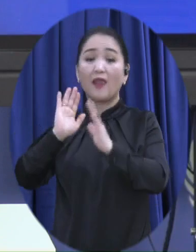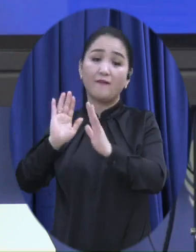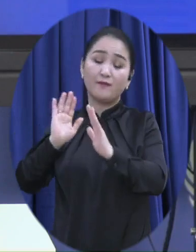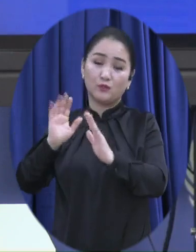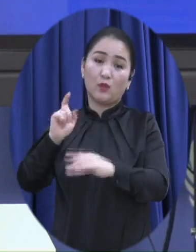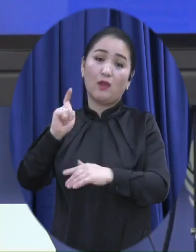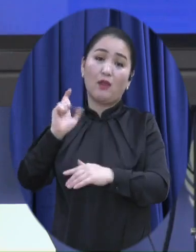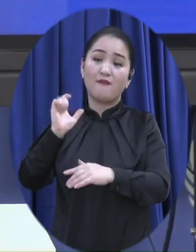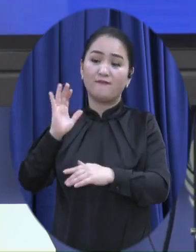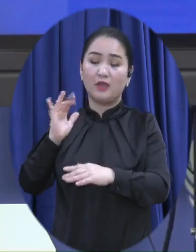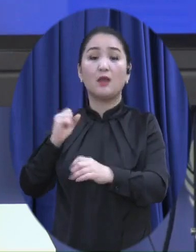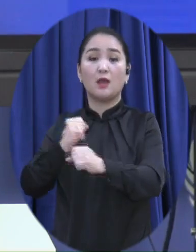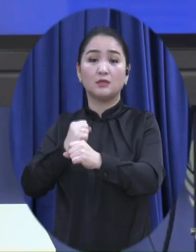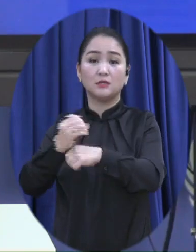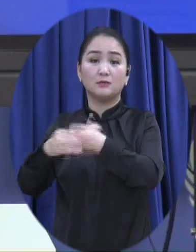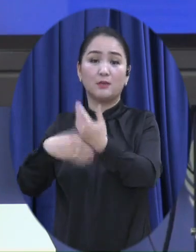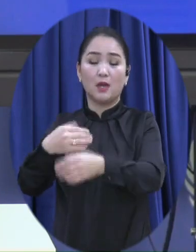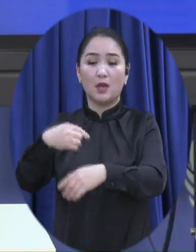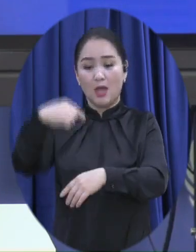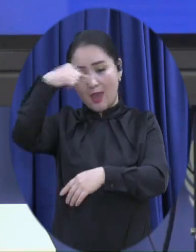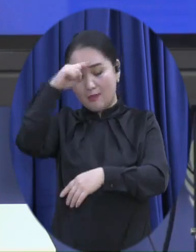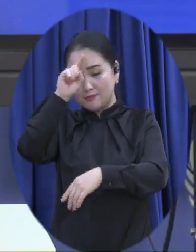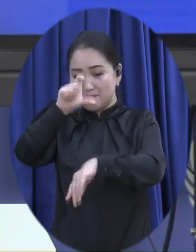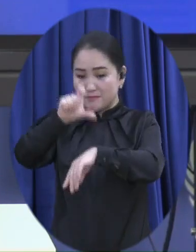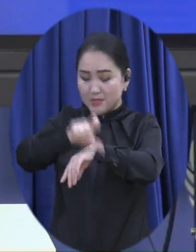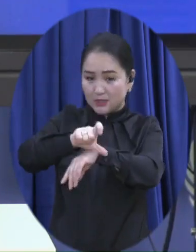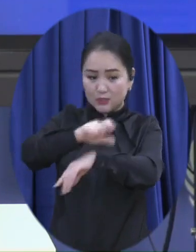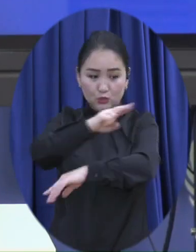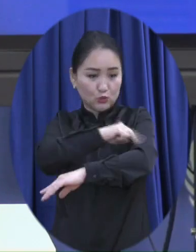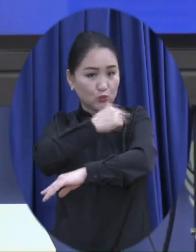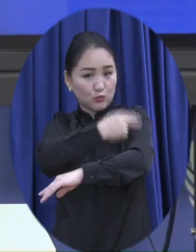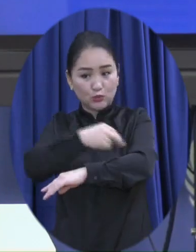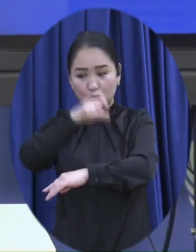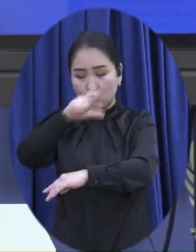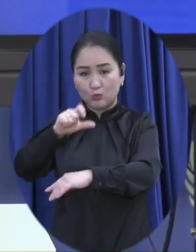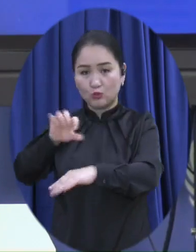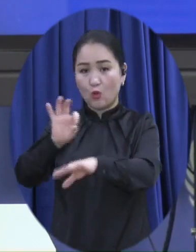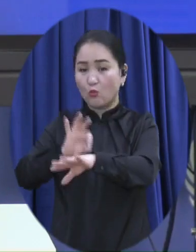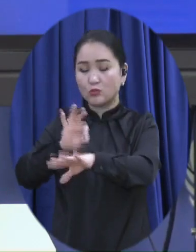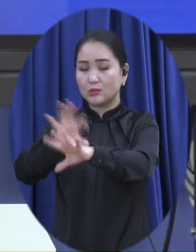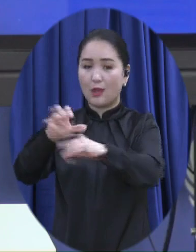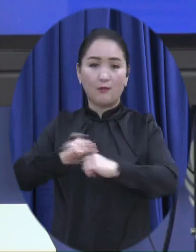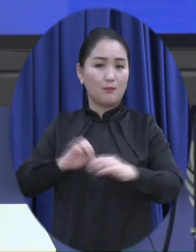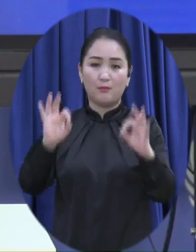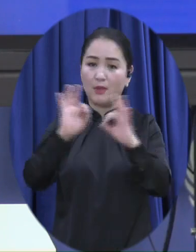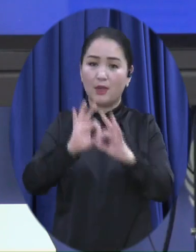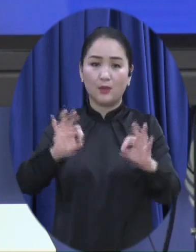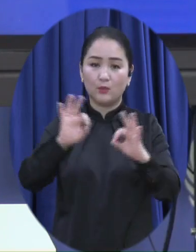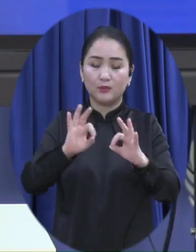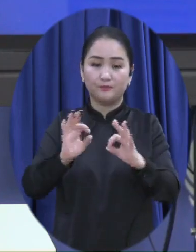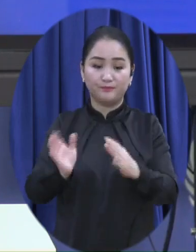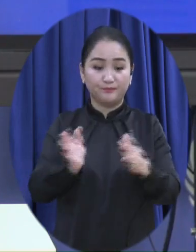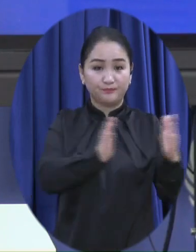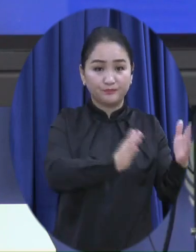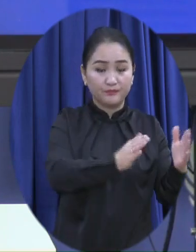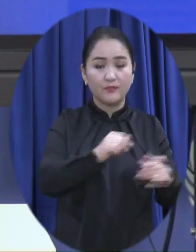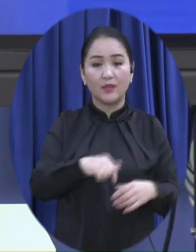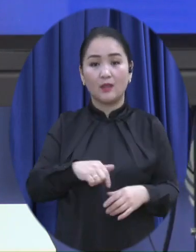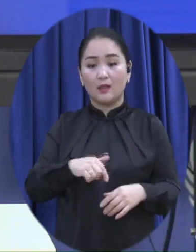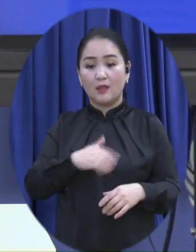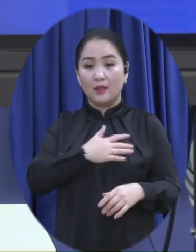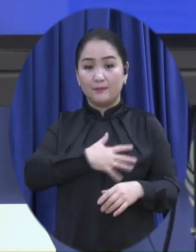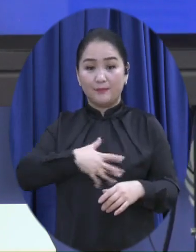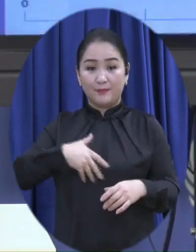эмч суулгагчдаас өвдөггүй байгаа Сэлэнг аймагт. За ер нь бол бид нар эдгэрэд